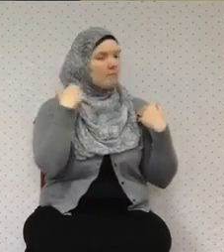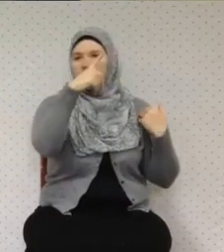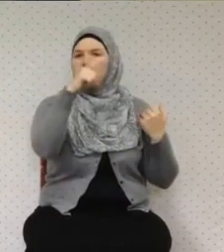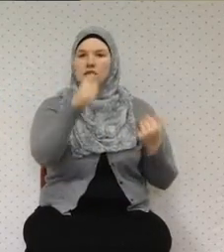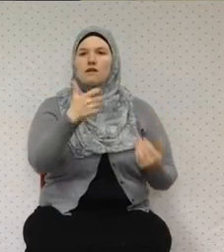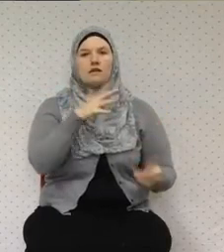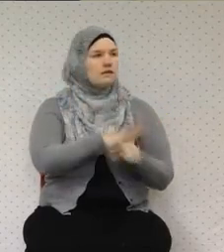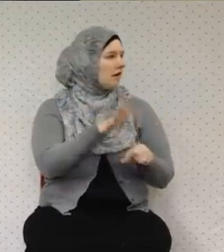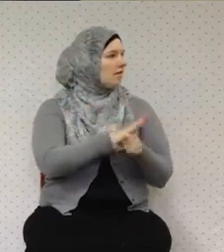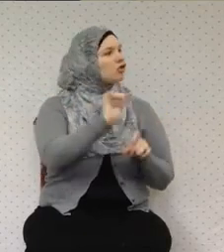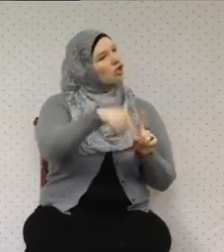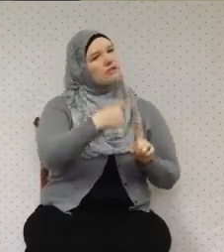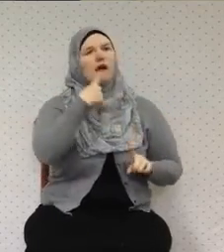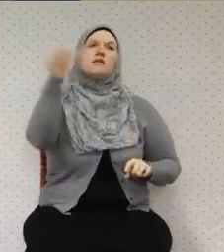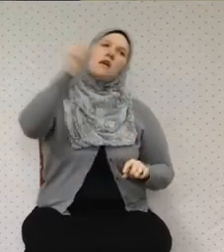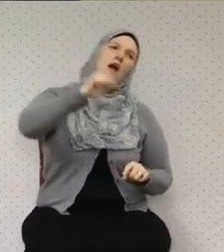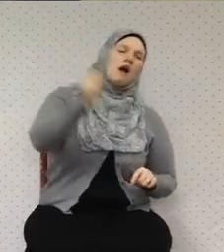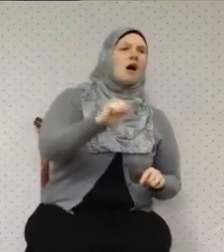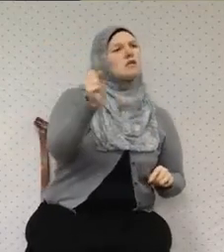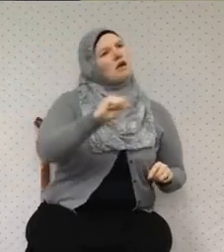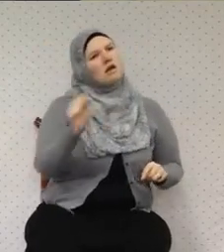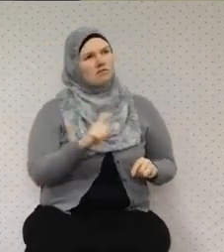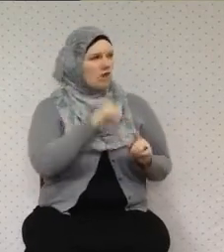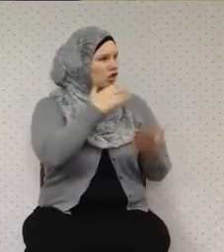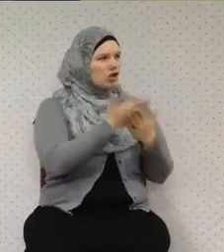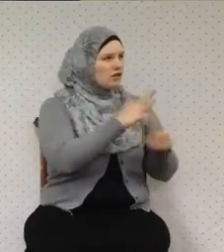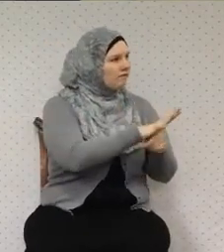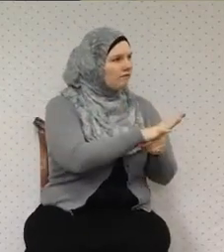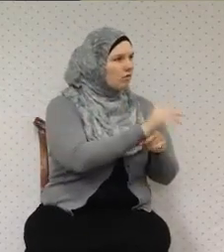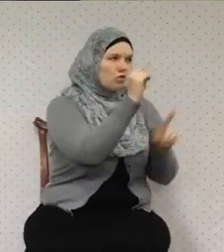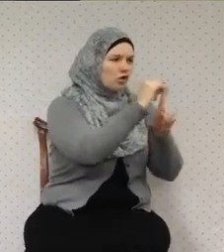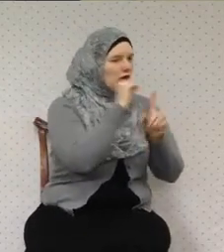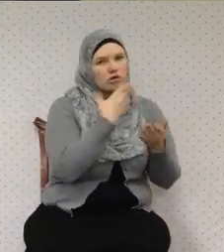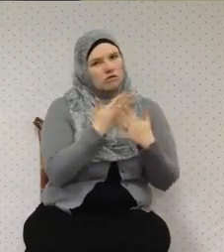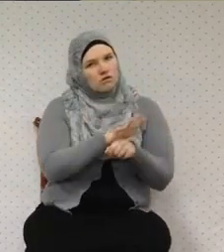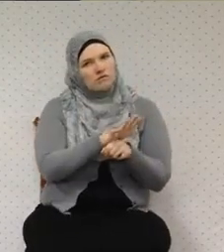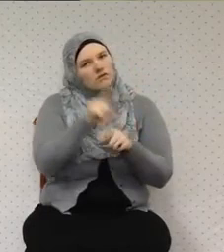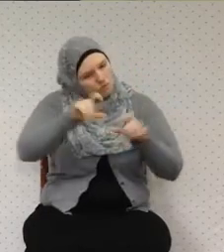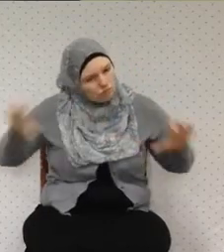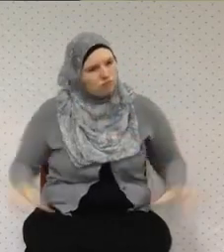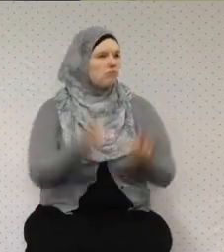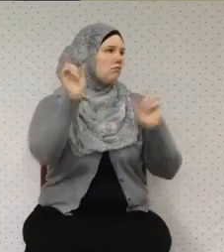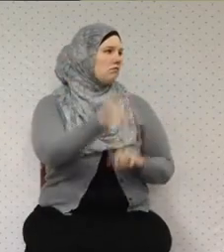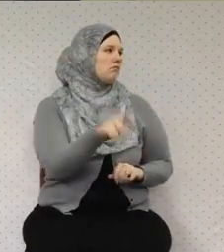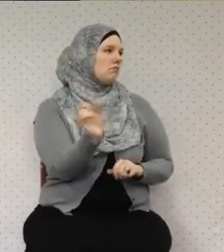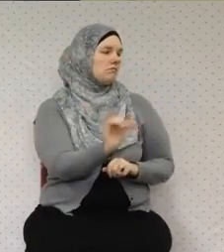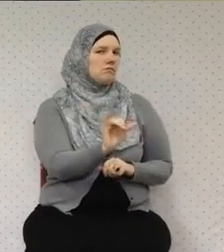enough to claim. Listen to Allah subhanahu wa ta'ala. Allah says, قَالَتِ الْأَعْرَابُ